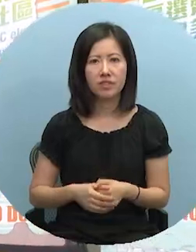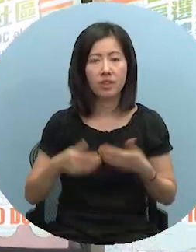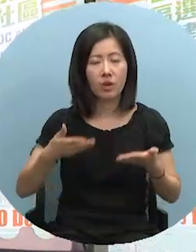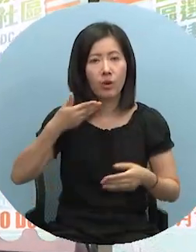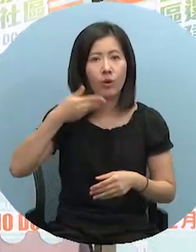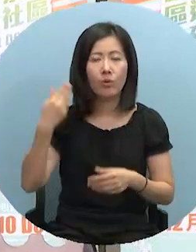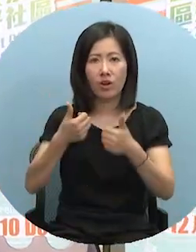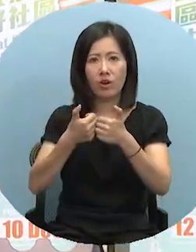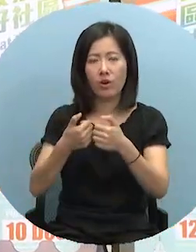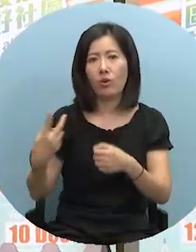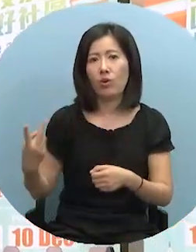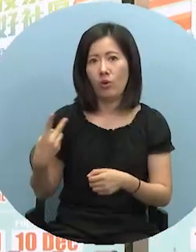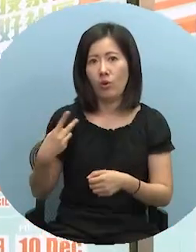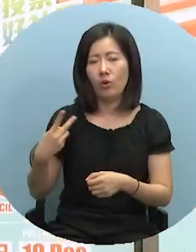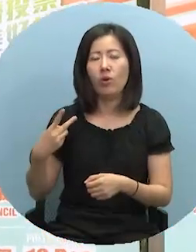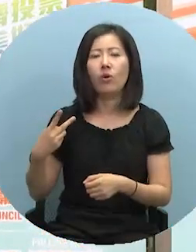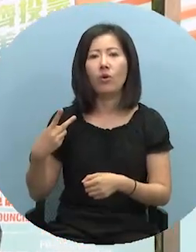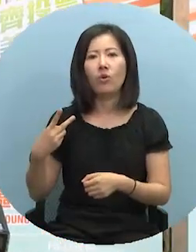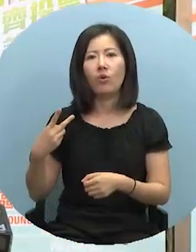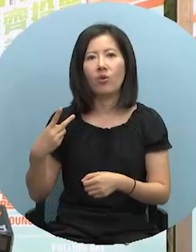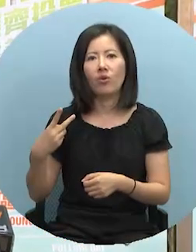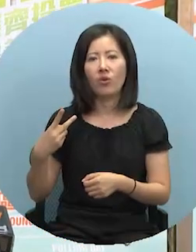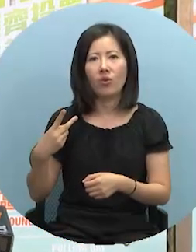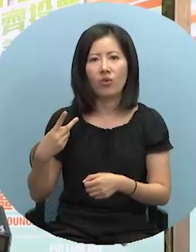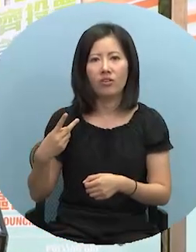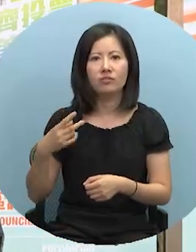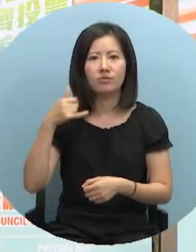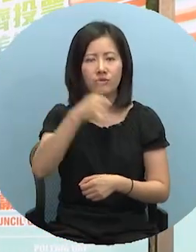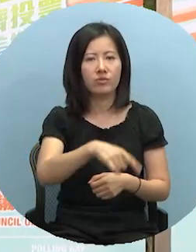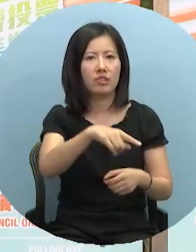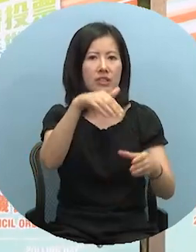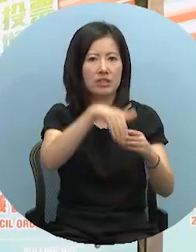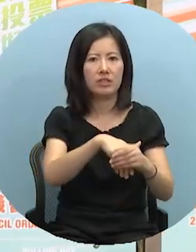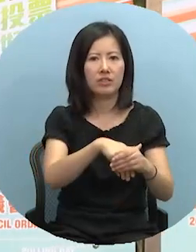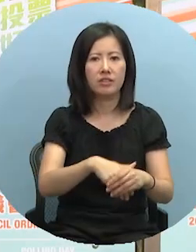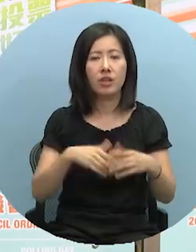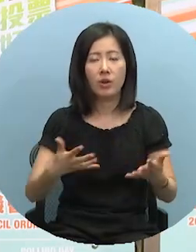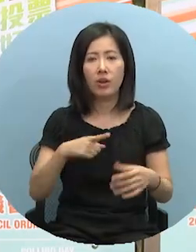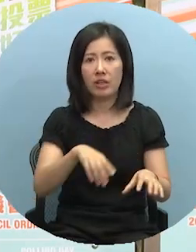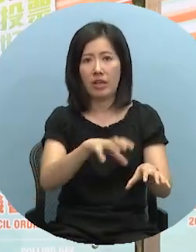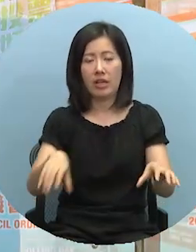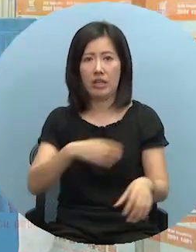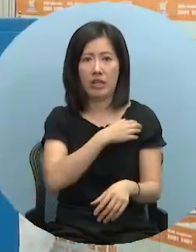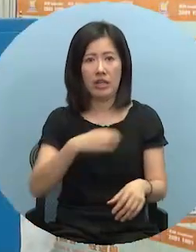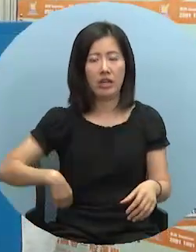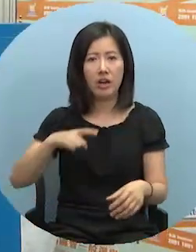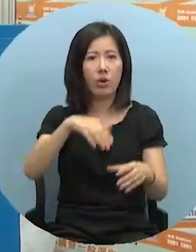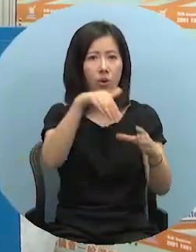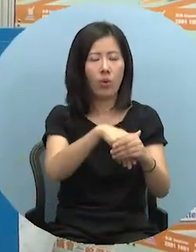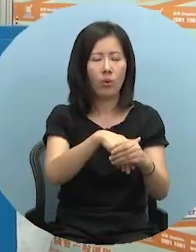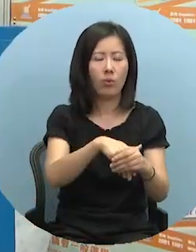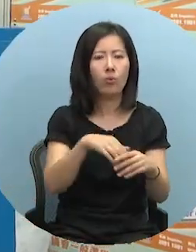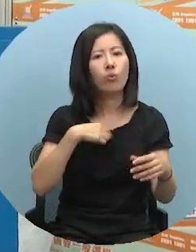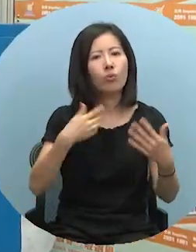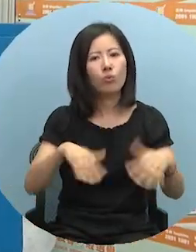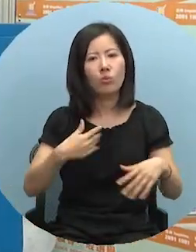今早咧，我同太太嚟到票站，就住區議會今日嘅選舉咧，就投咗票。喺